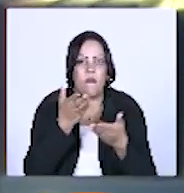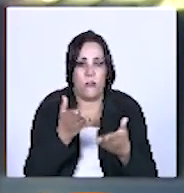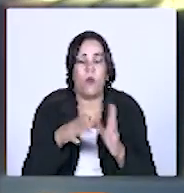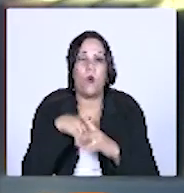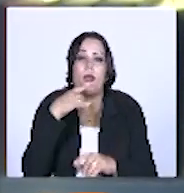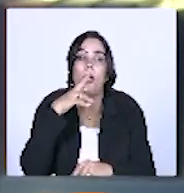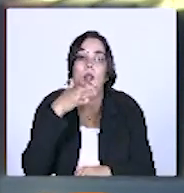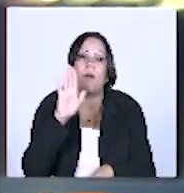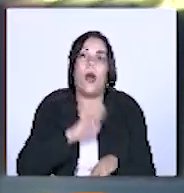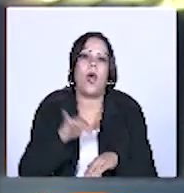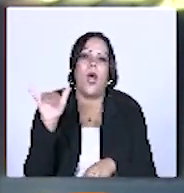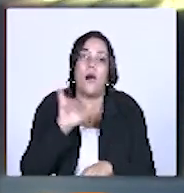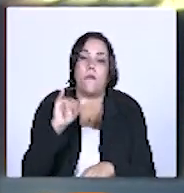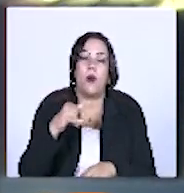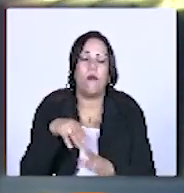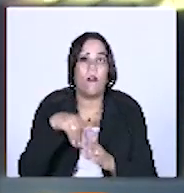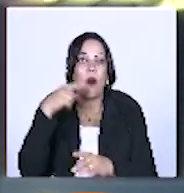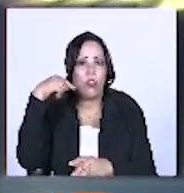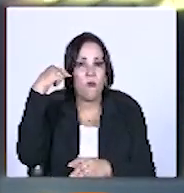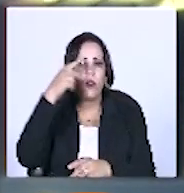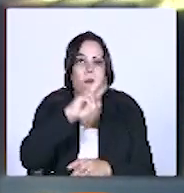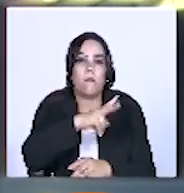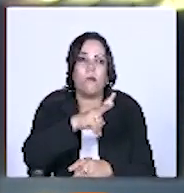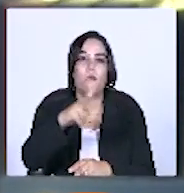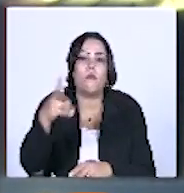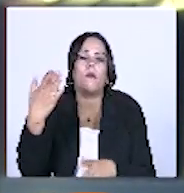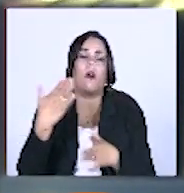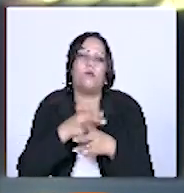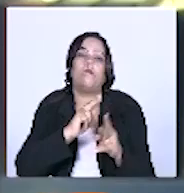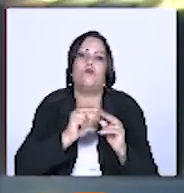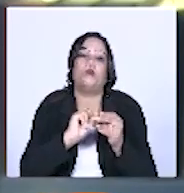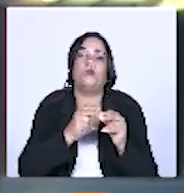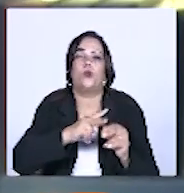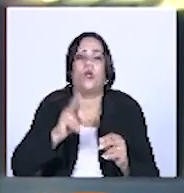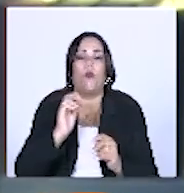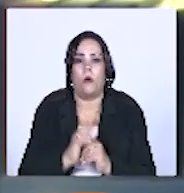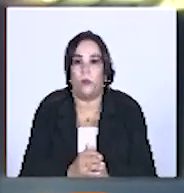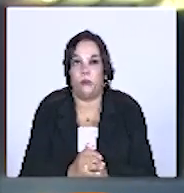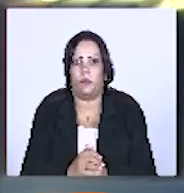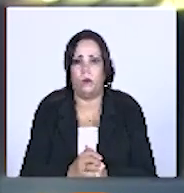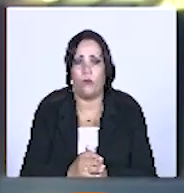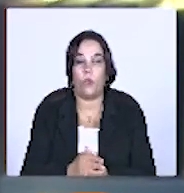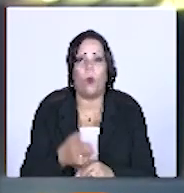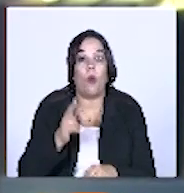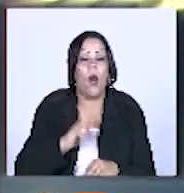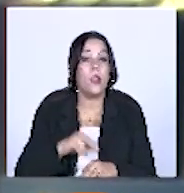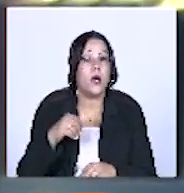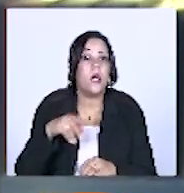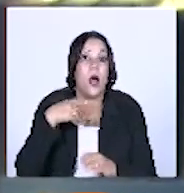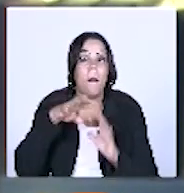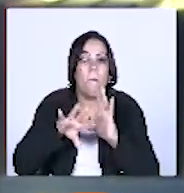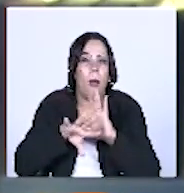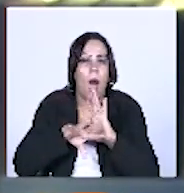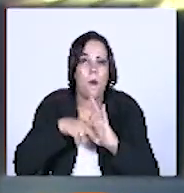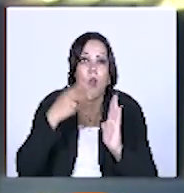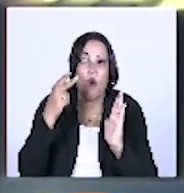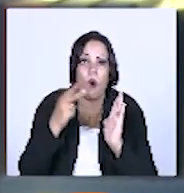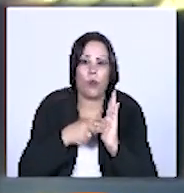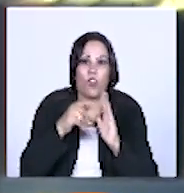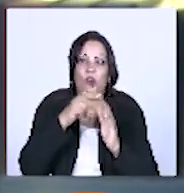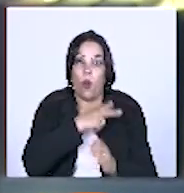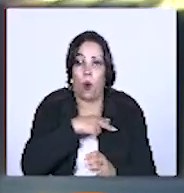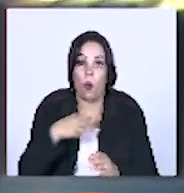اهميه وجهات النظر المتعدده والمتنوعه وان يستمع صانع القرار